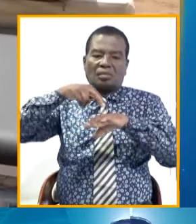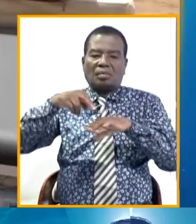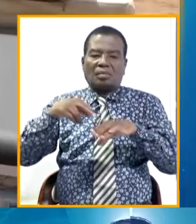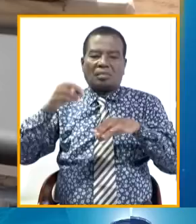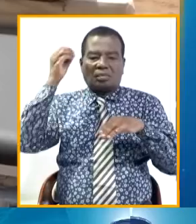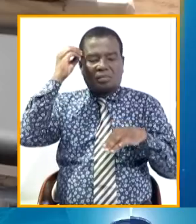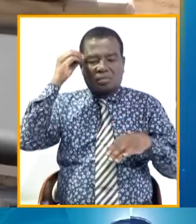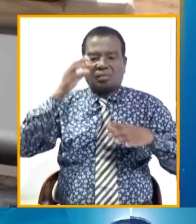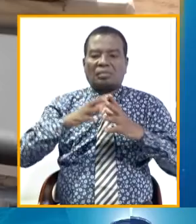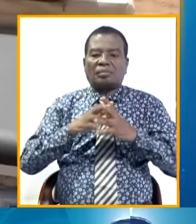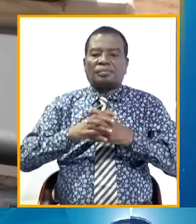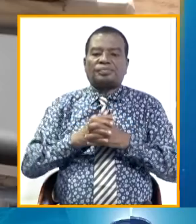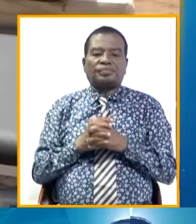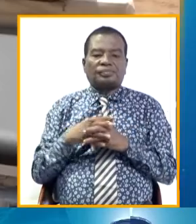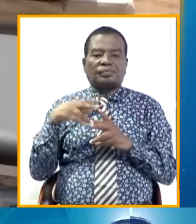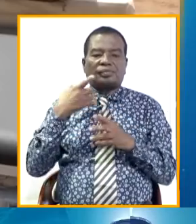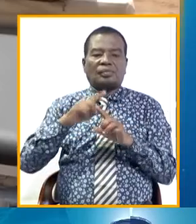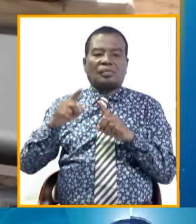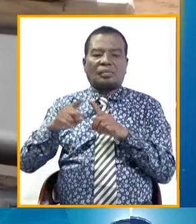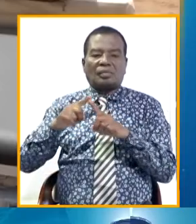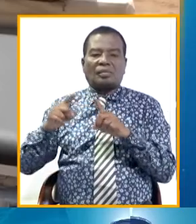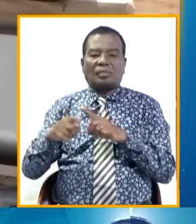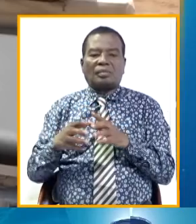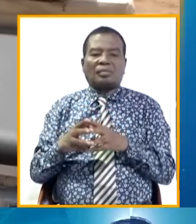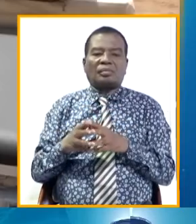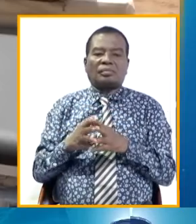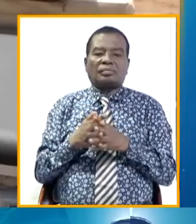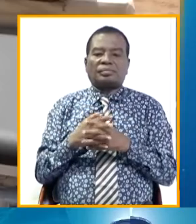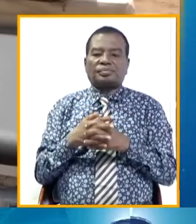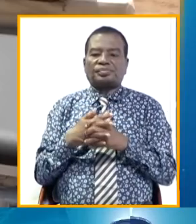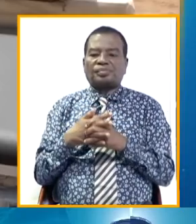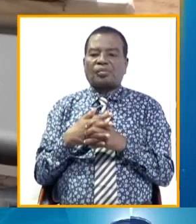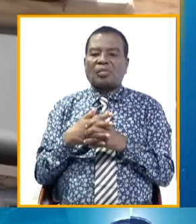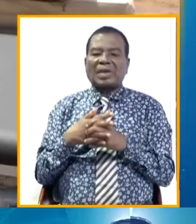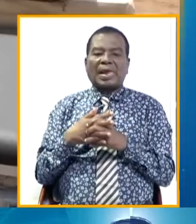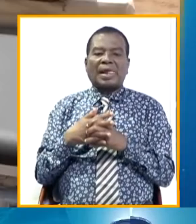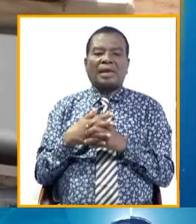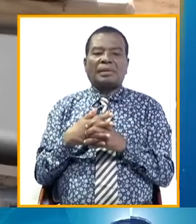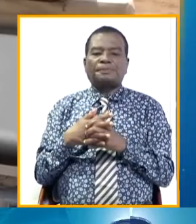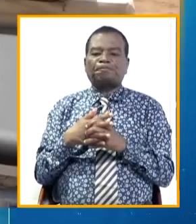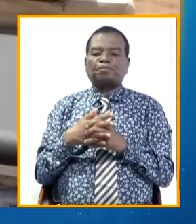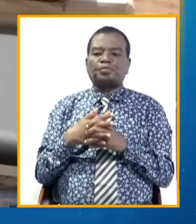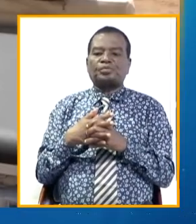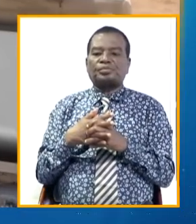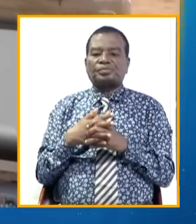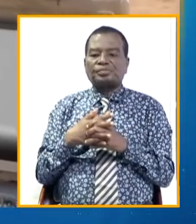République, Alassane Ouattara. Les détails, Boubacar Sylla et Soro Corona de RTI Bouaké.